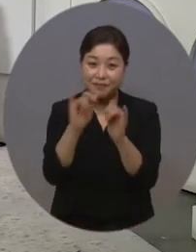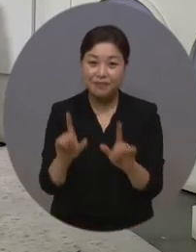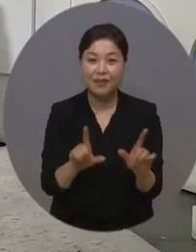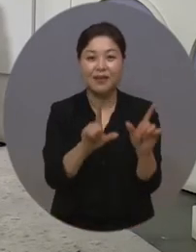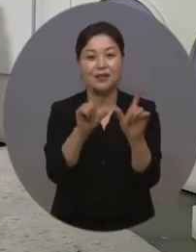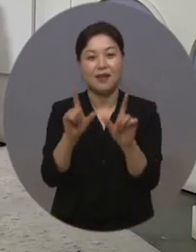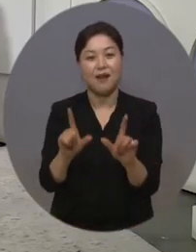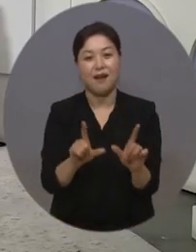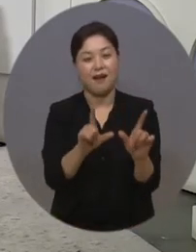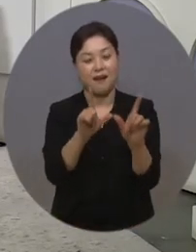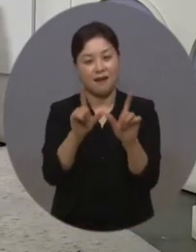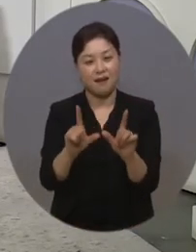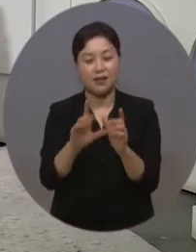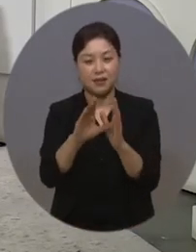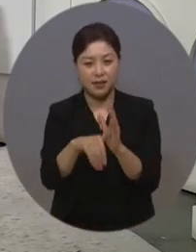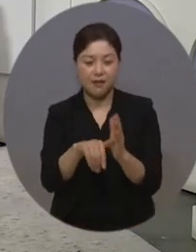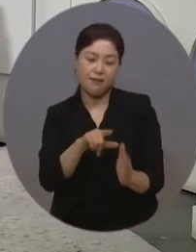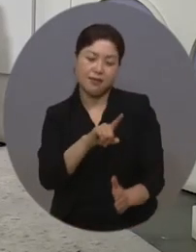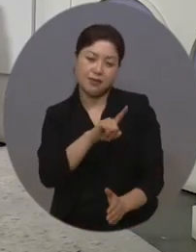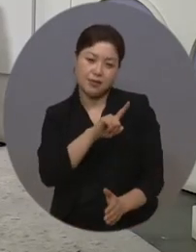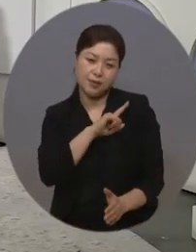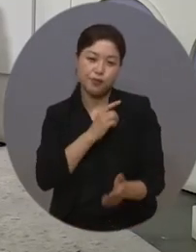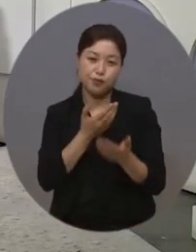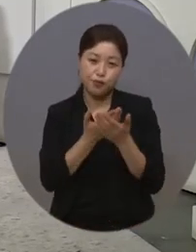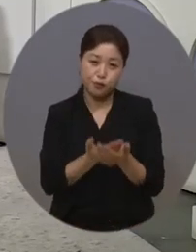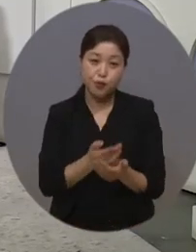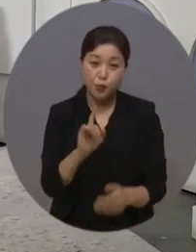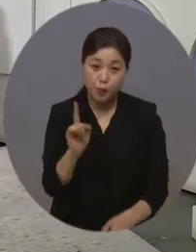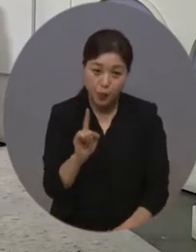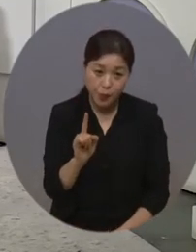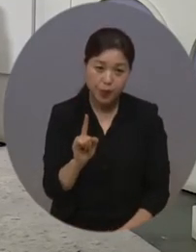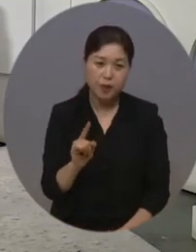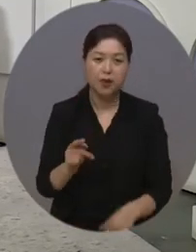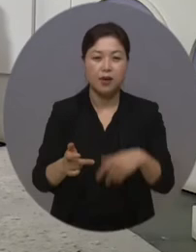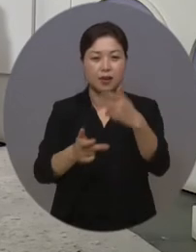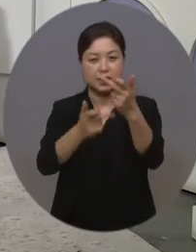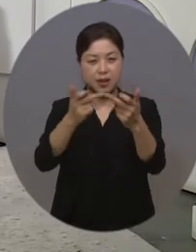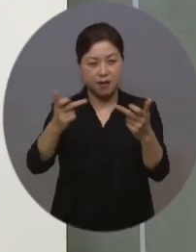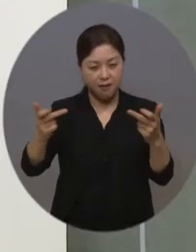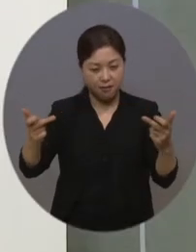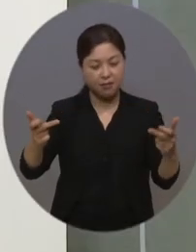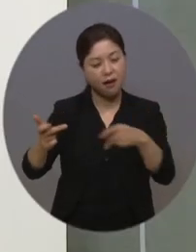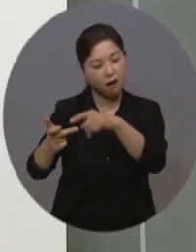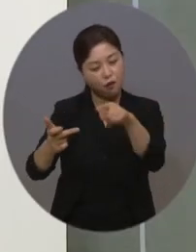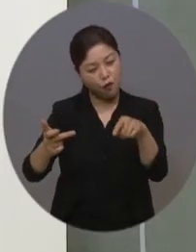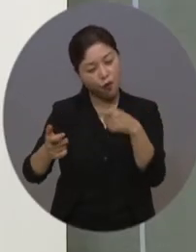살아가면서 가장 중요한 것이 자연과 어느 정도